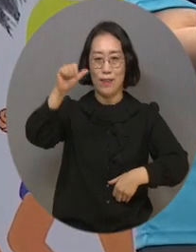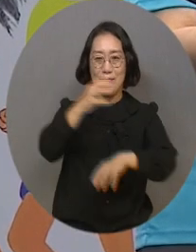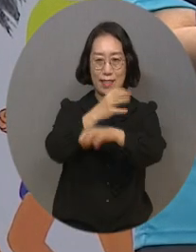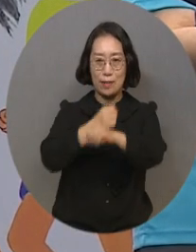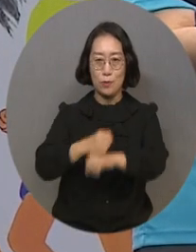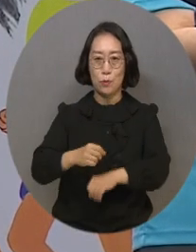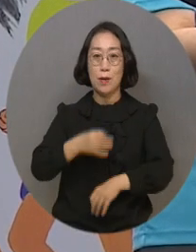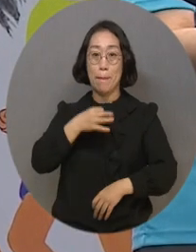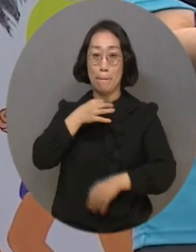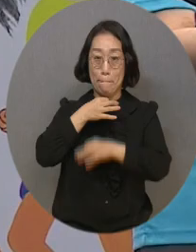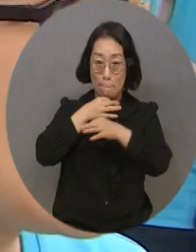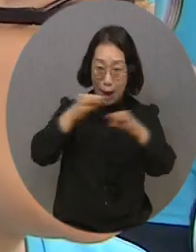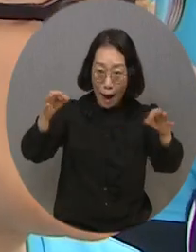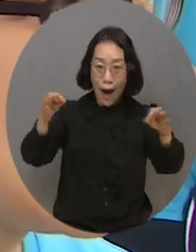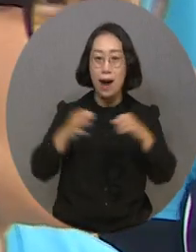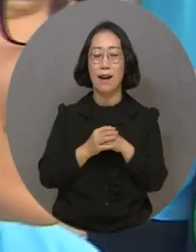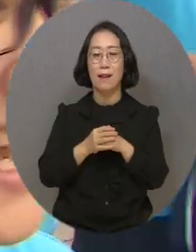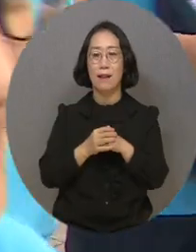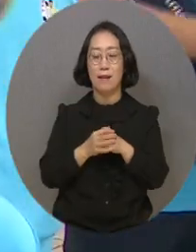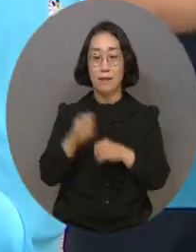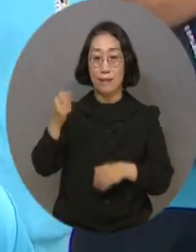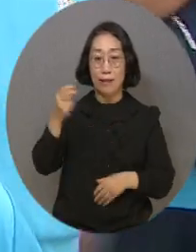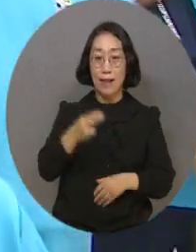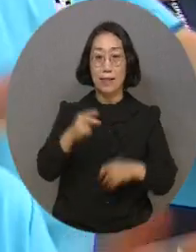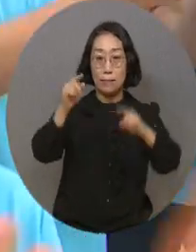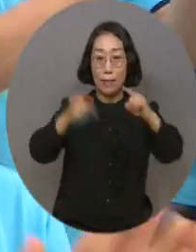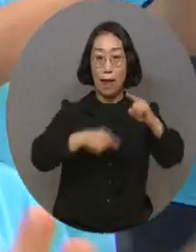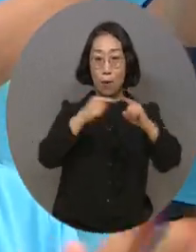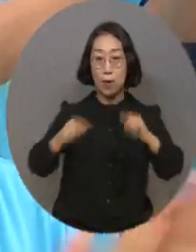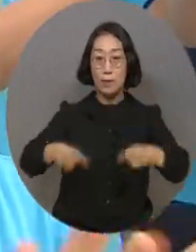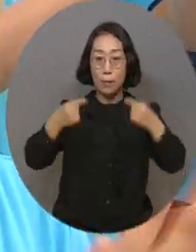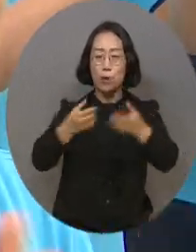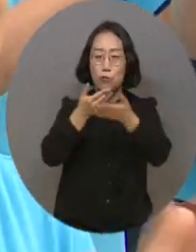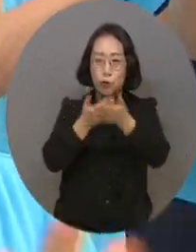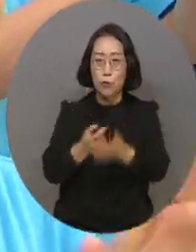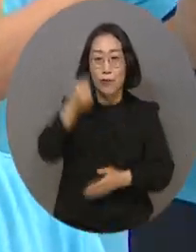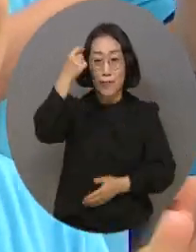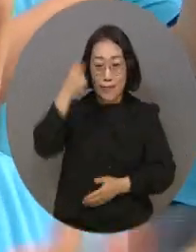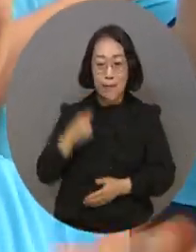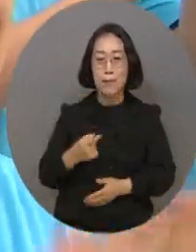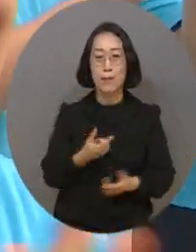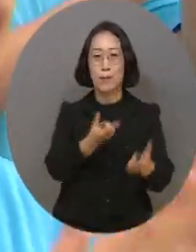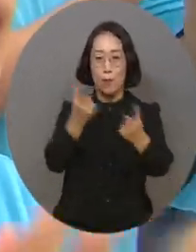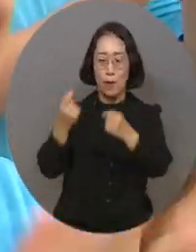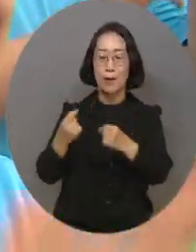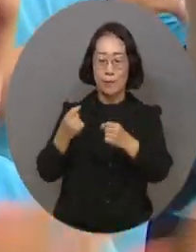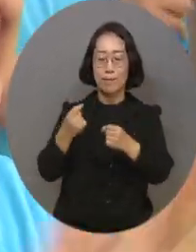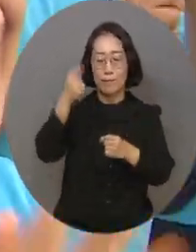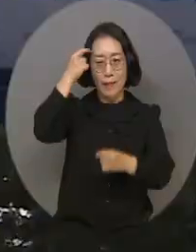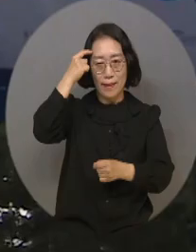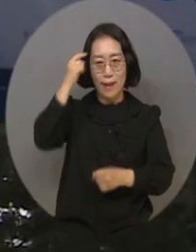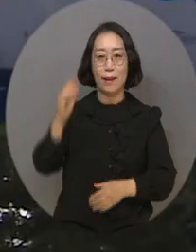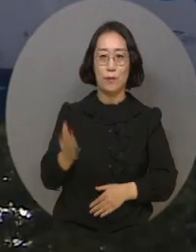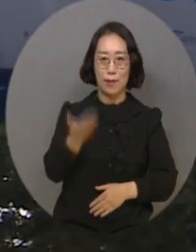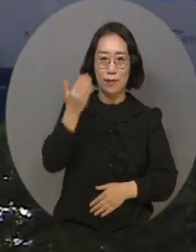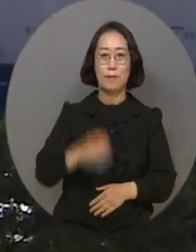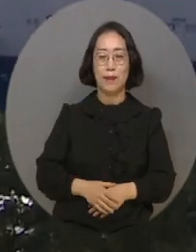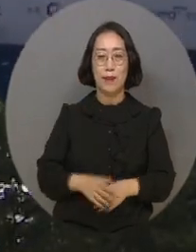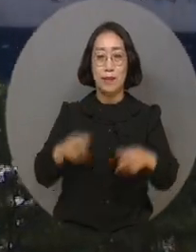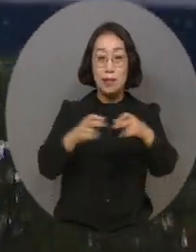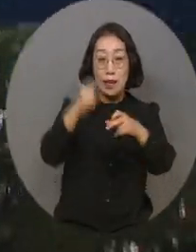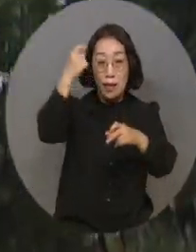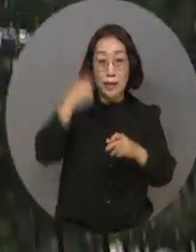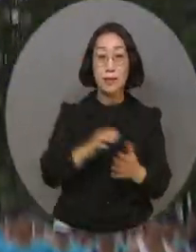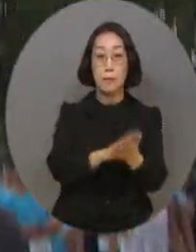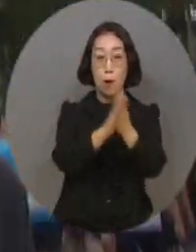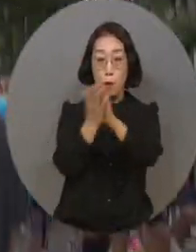했습니다. 이를 통해 다시 한번 대회 참가의 의미를 되새기는 시간을 가졌습니다. 장애인식 개선을